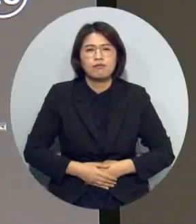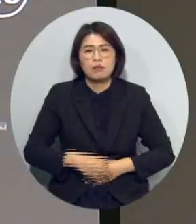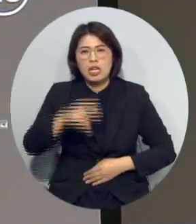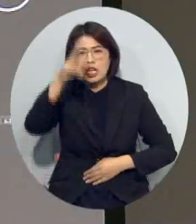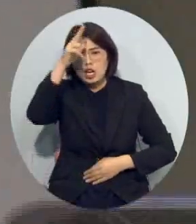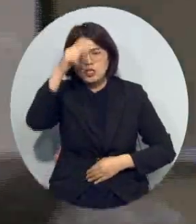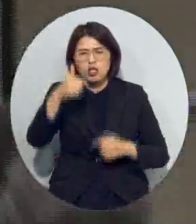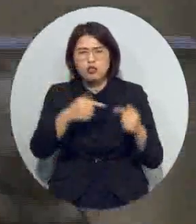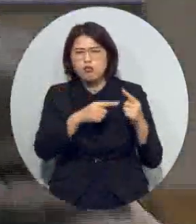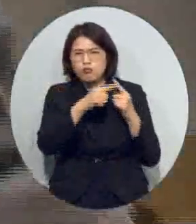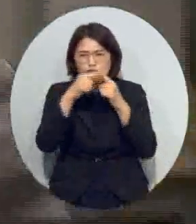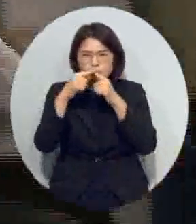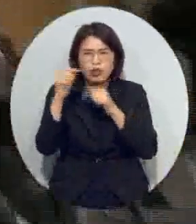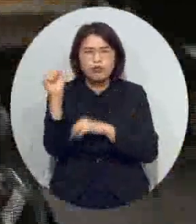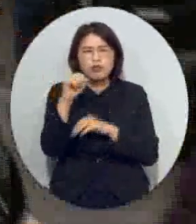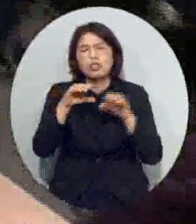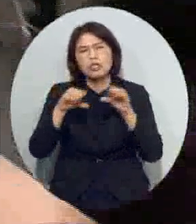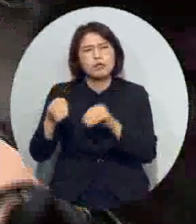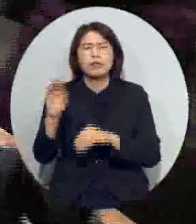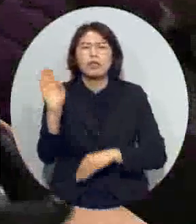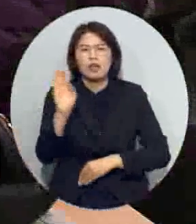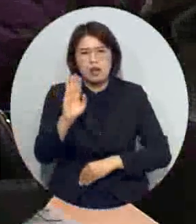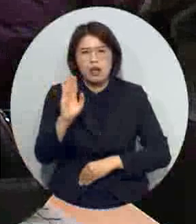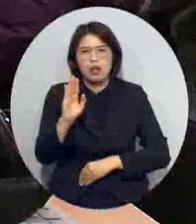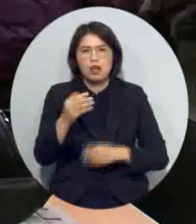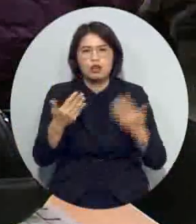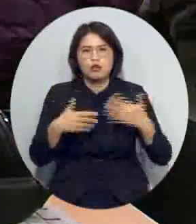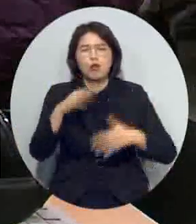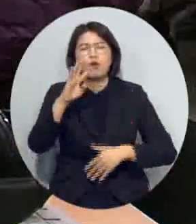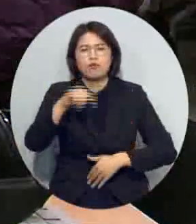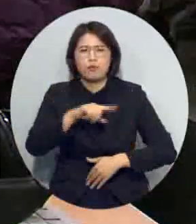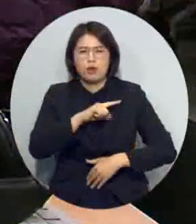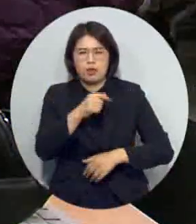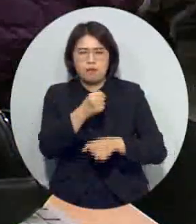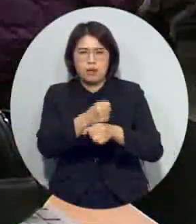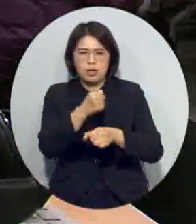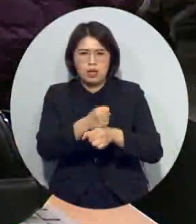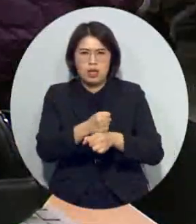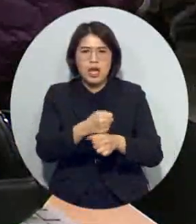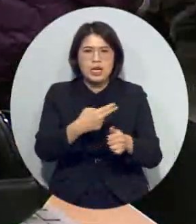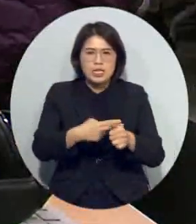경찰은 무조건 운전을 금지하는 것이 아니라며 조건부 면허 발급에는